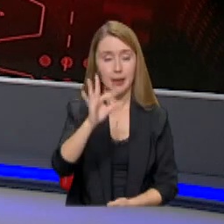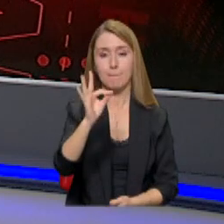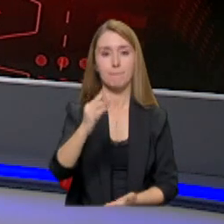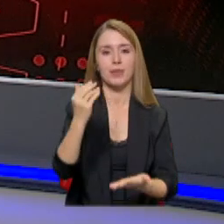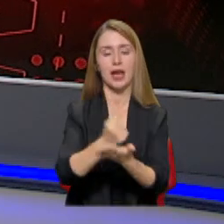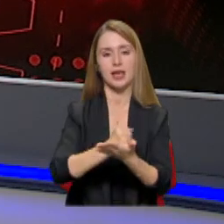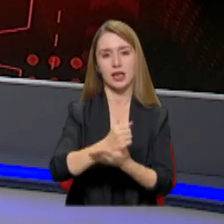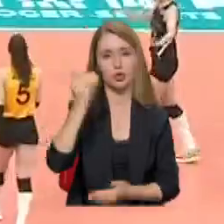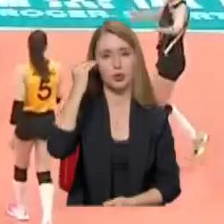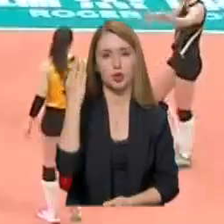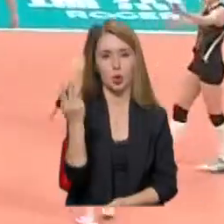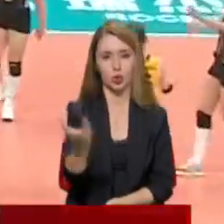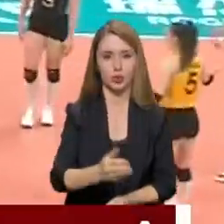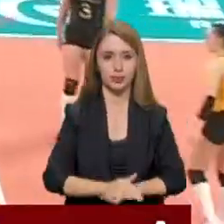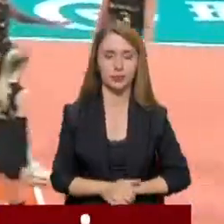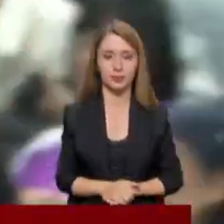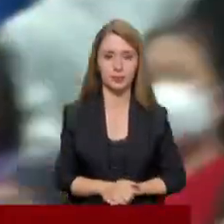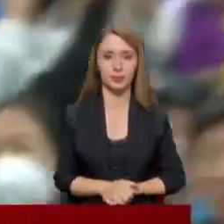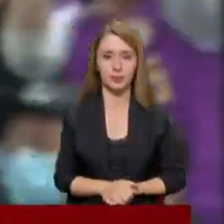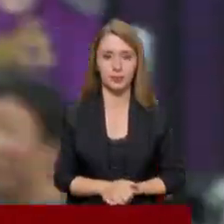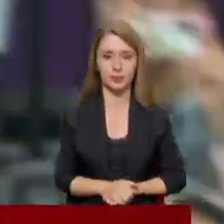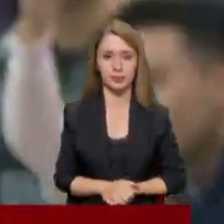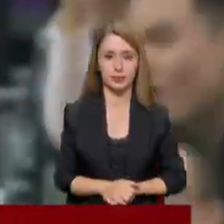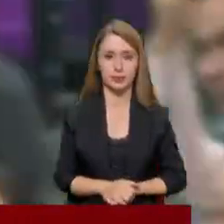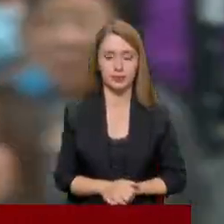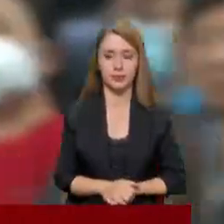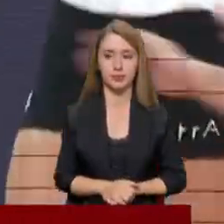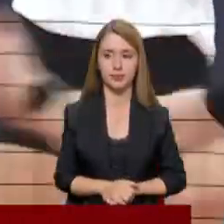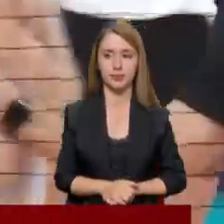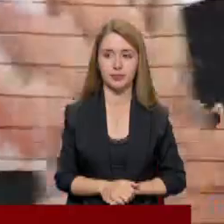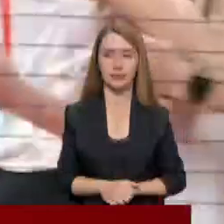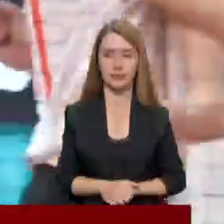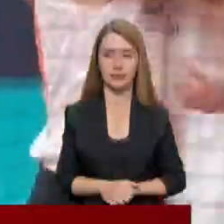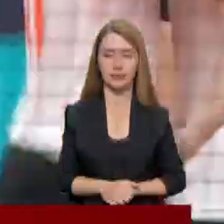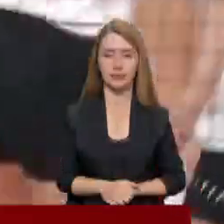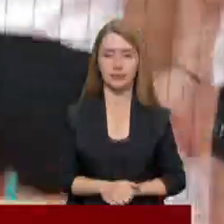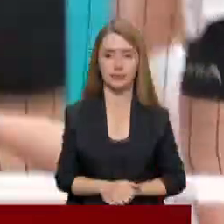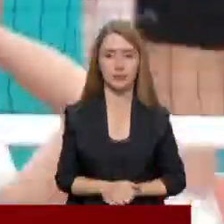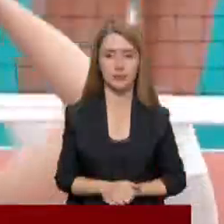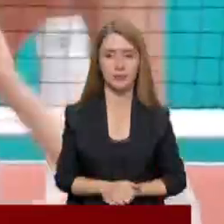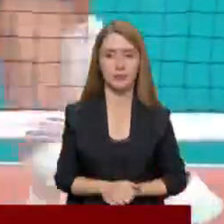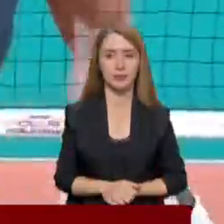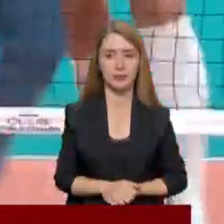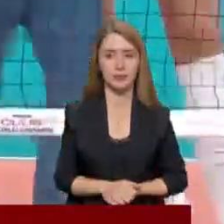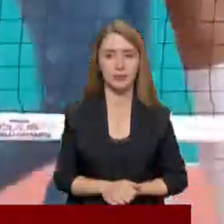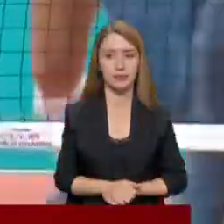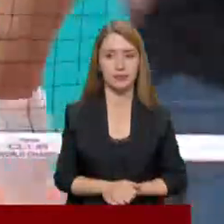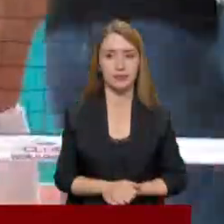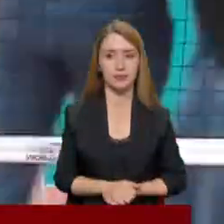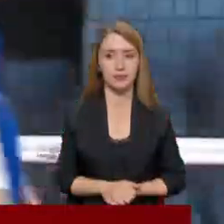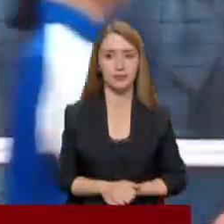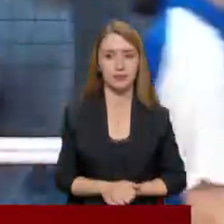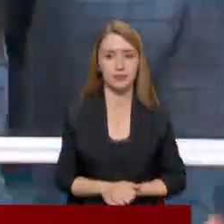oldu. Boşkoviç bitiriyor. Diana Boşkoviç final setinde 6.